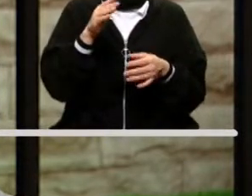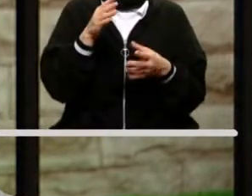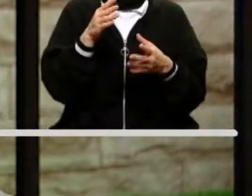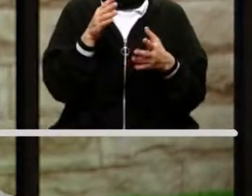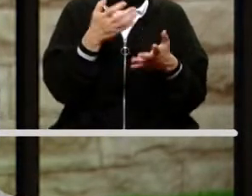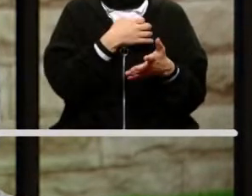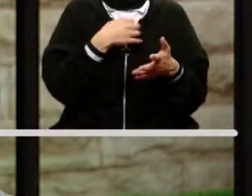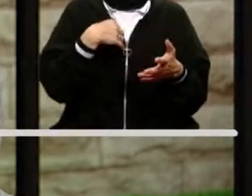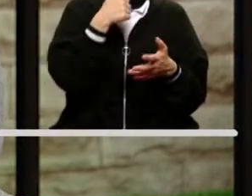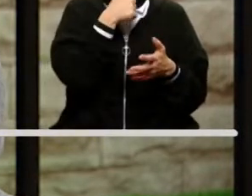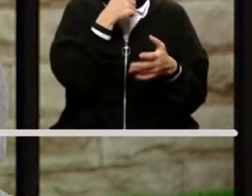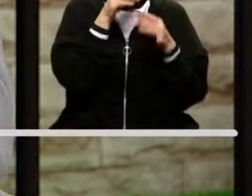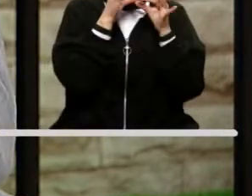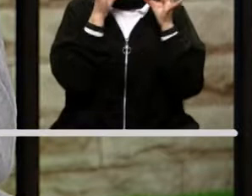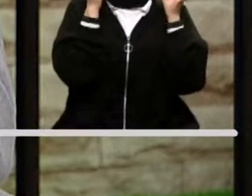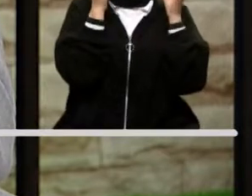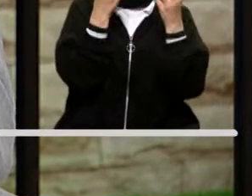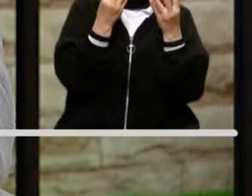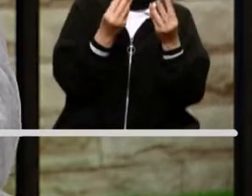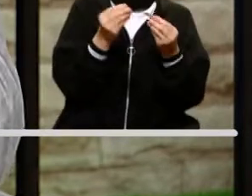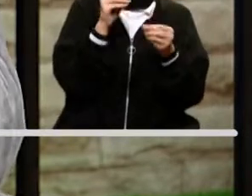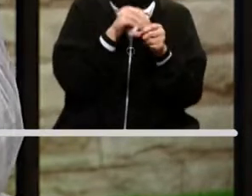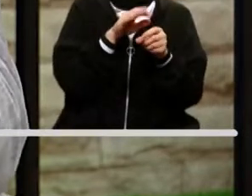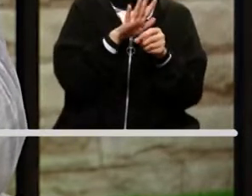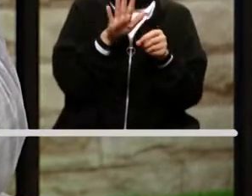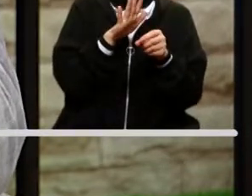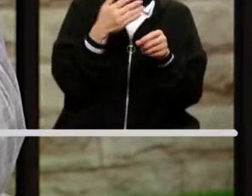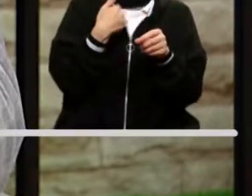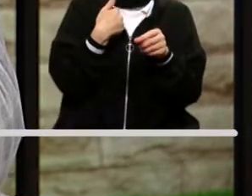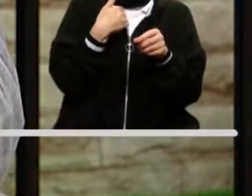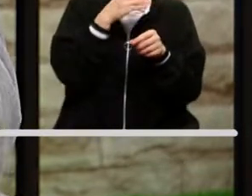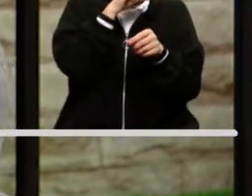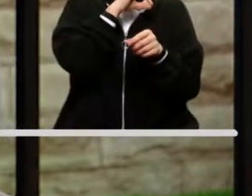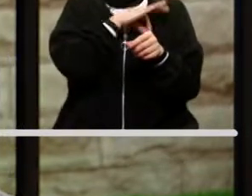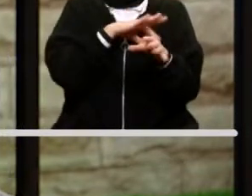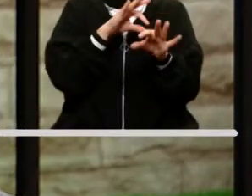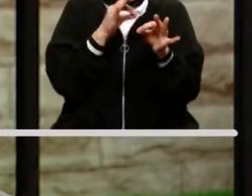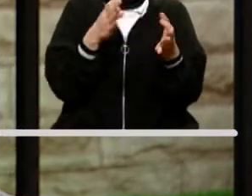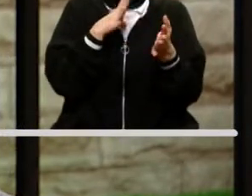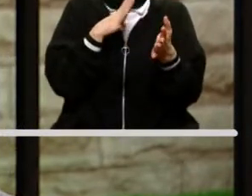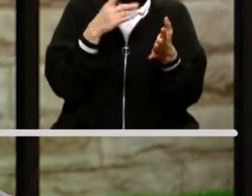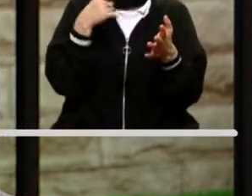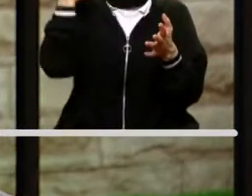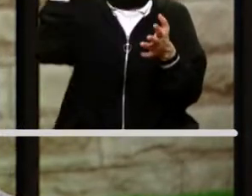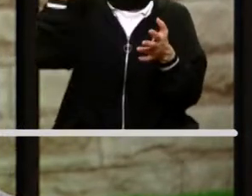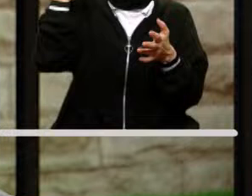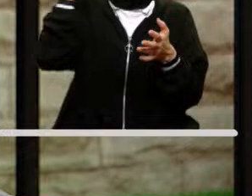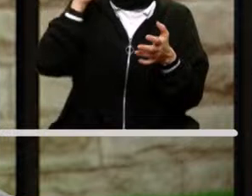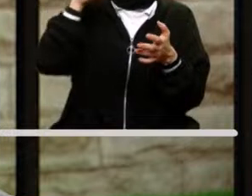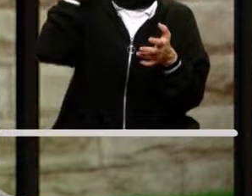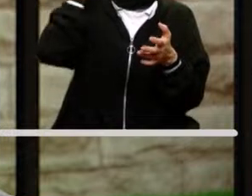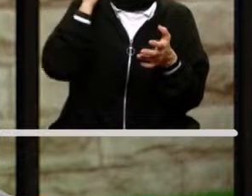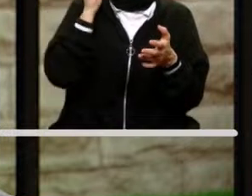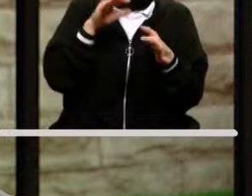babayı mutlu etmek için değil de kendine nasıl bir yarar sağlayacağını eğer içselleştirirse, o zaman çocuk neye, ne kadar, nasıl